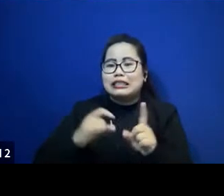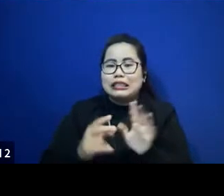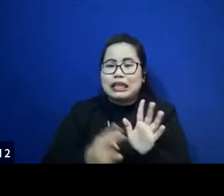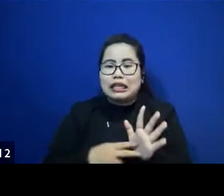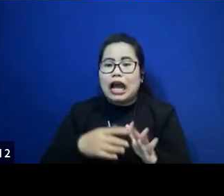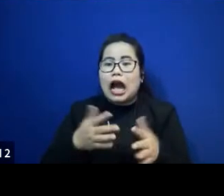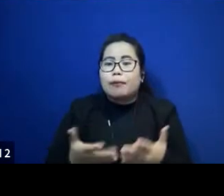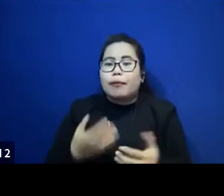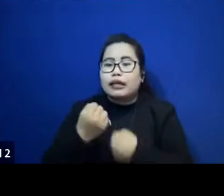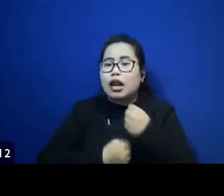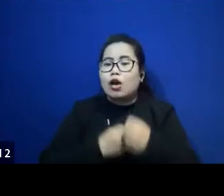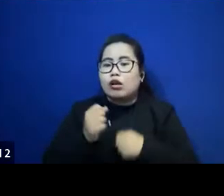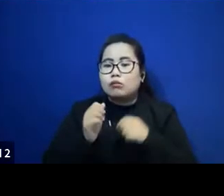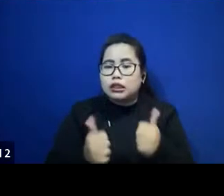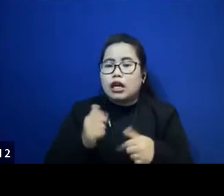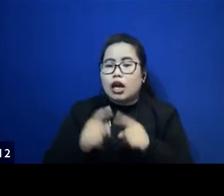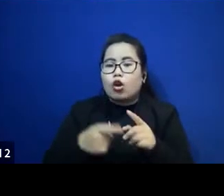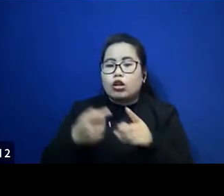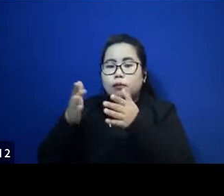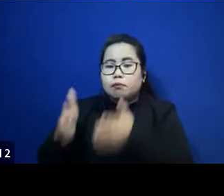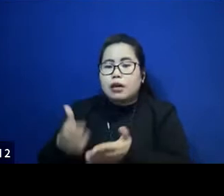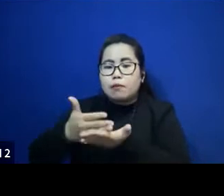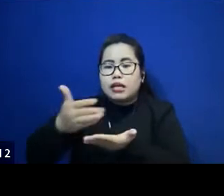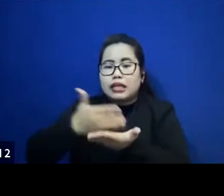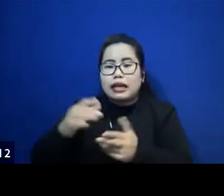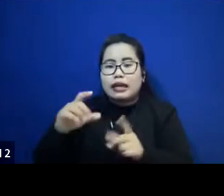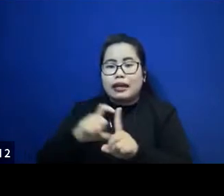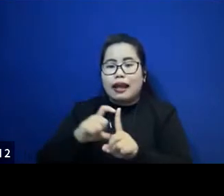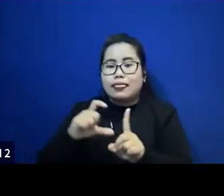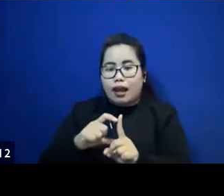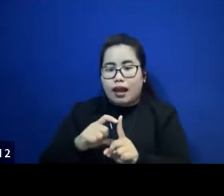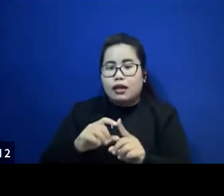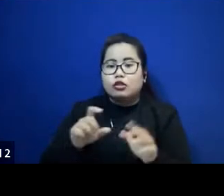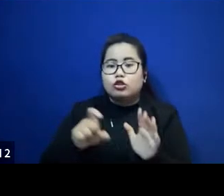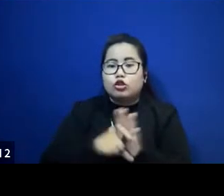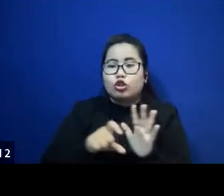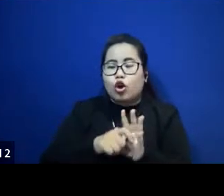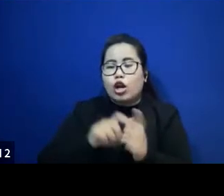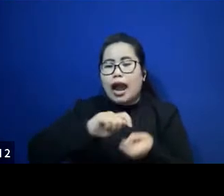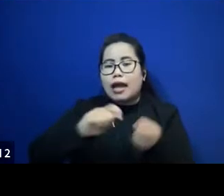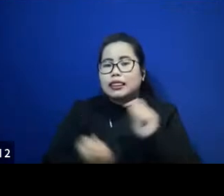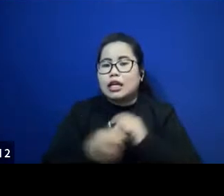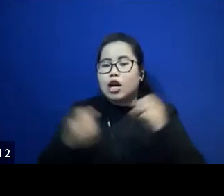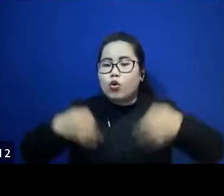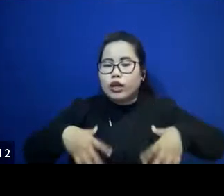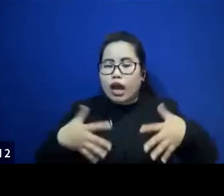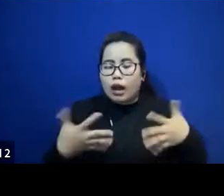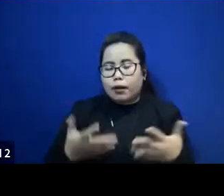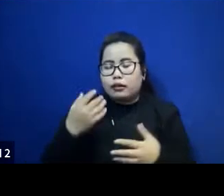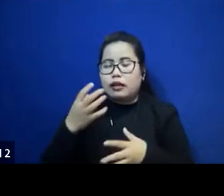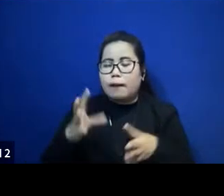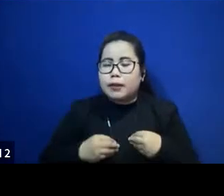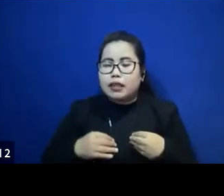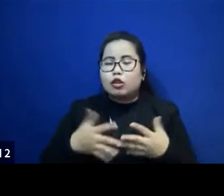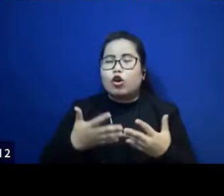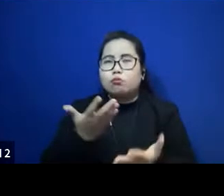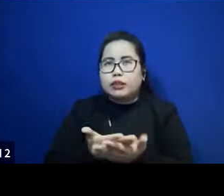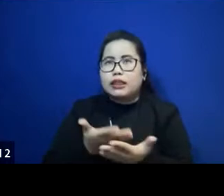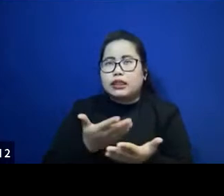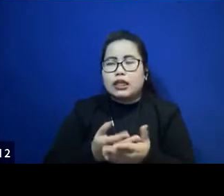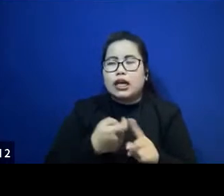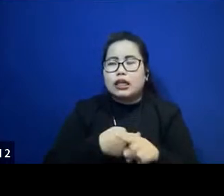bisa dilakukan oleh pihak yang membagikan data itu gitu ya ganti rugi apa yang bisa dapatkan yang deh Bisa minta secara